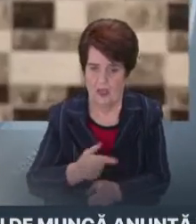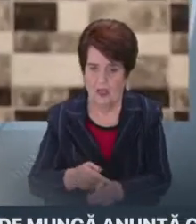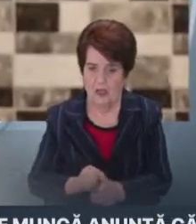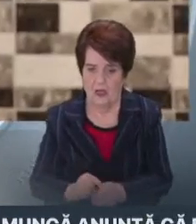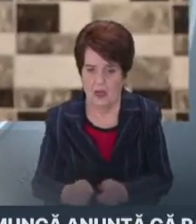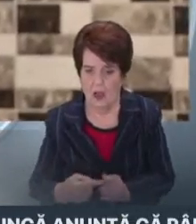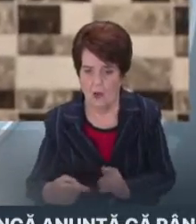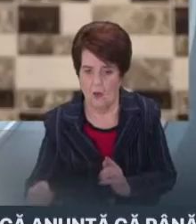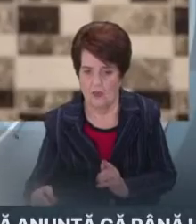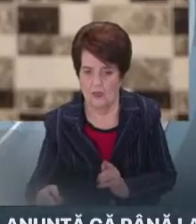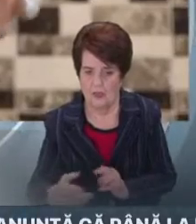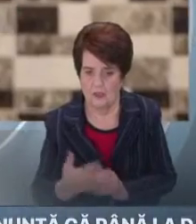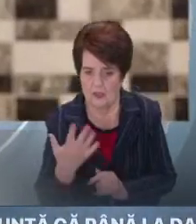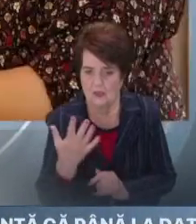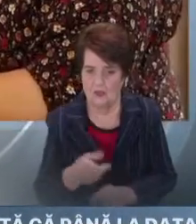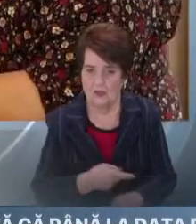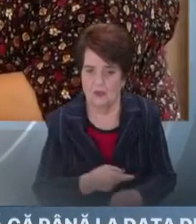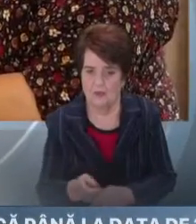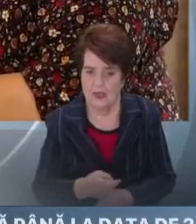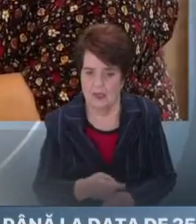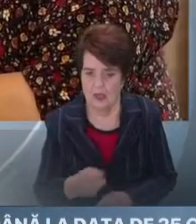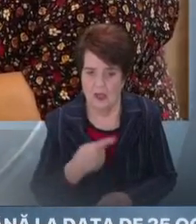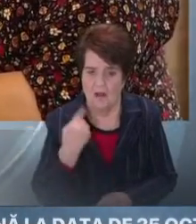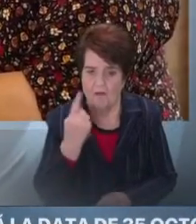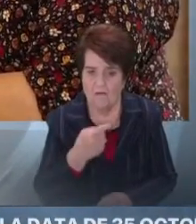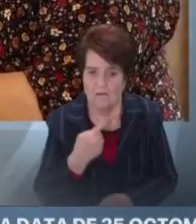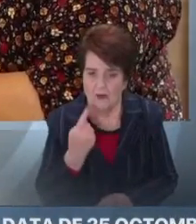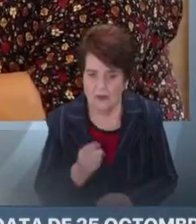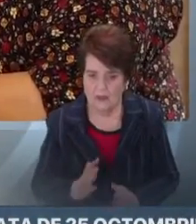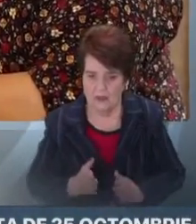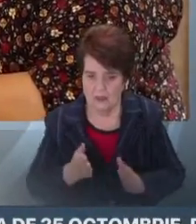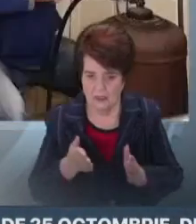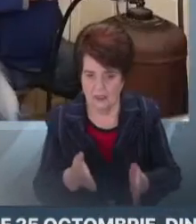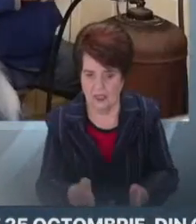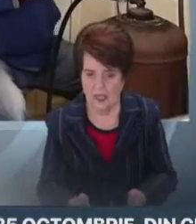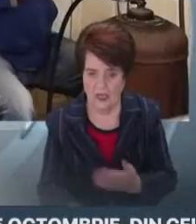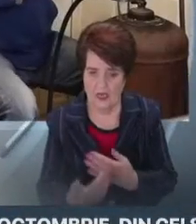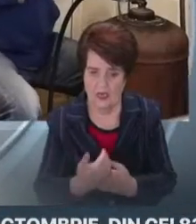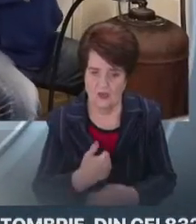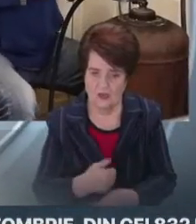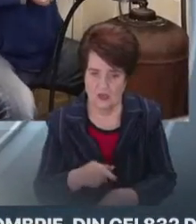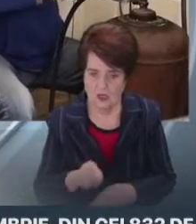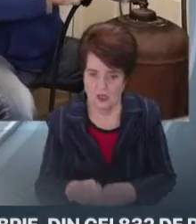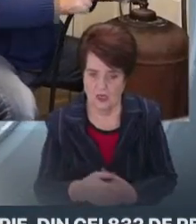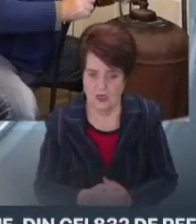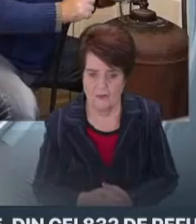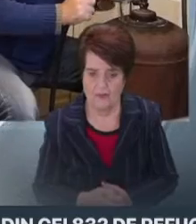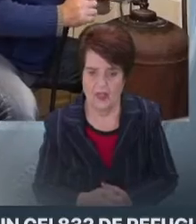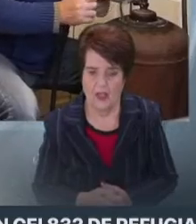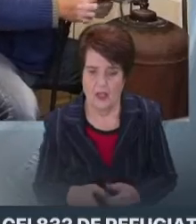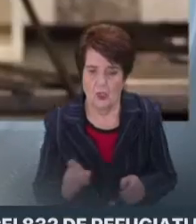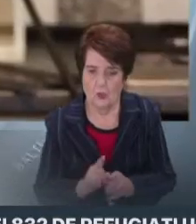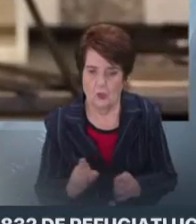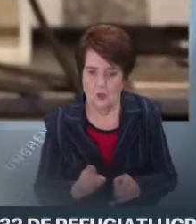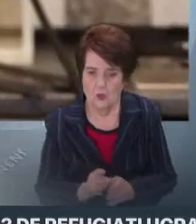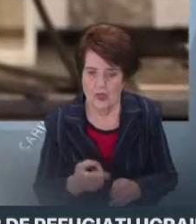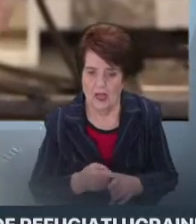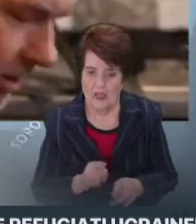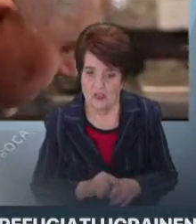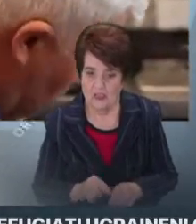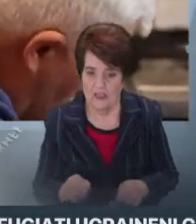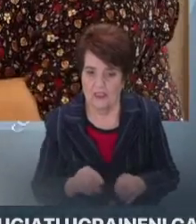puțin 5 metri față de intrările, ieșirile la pereții plini. Totodată aceste butelii trebuie să